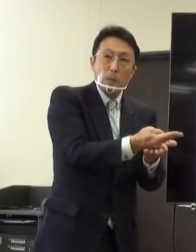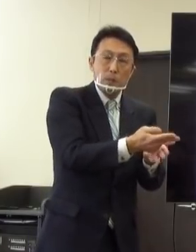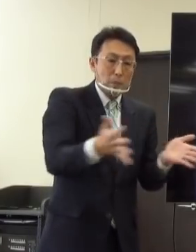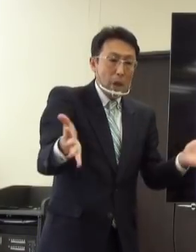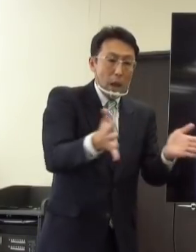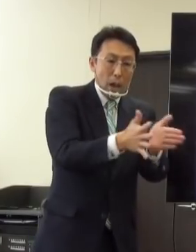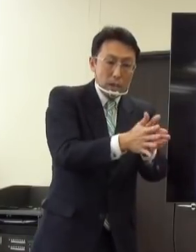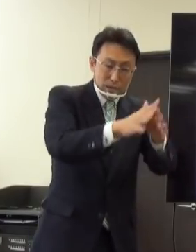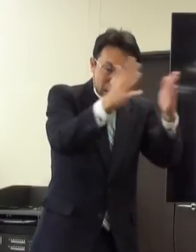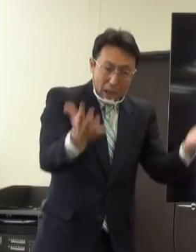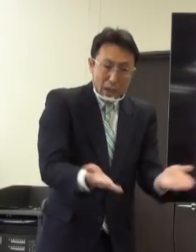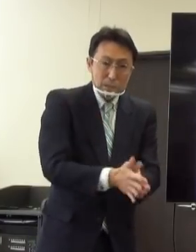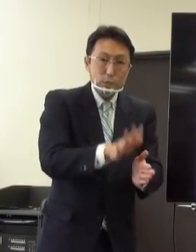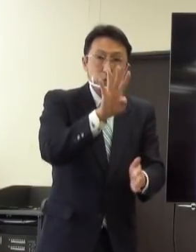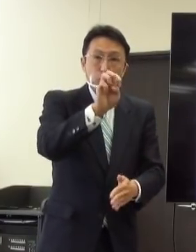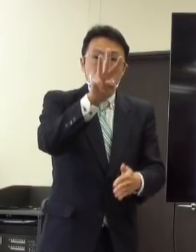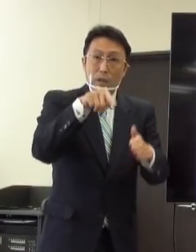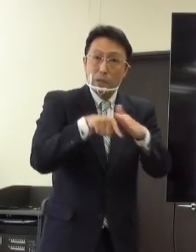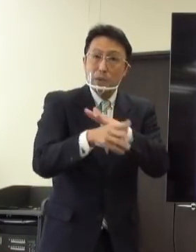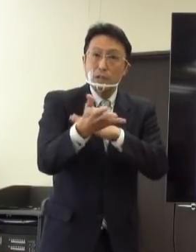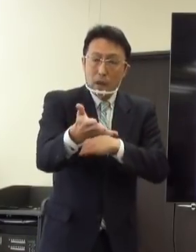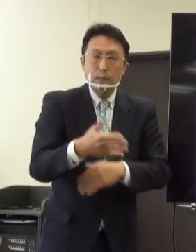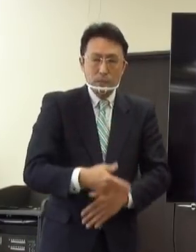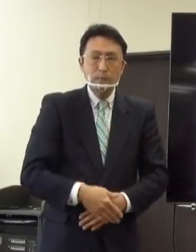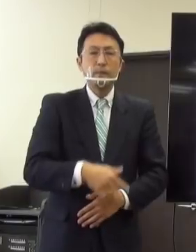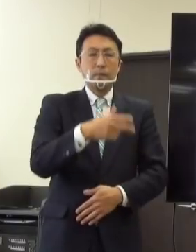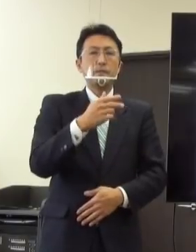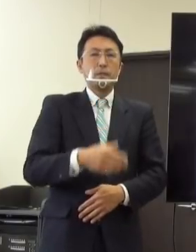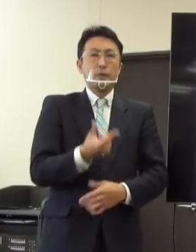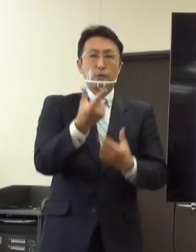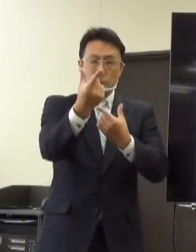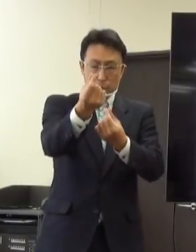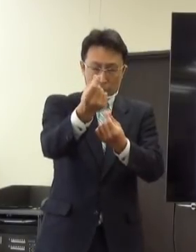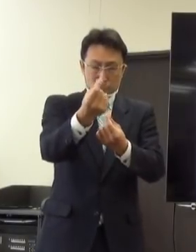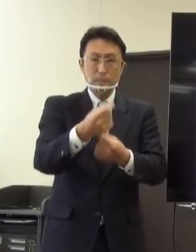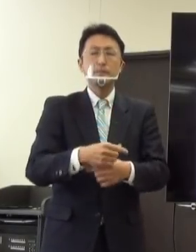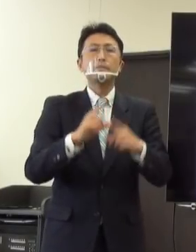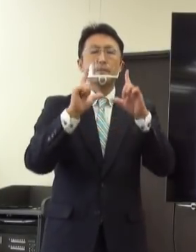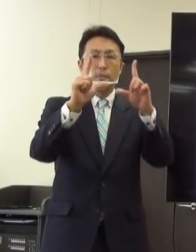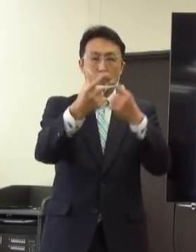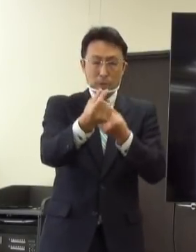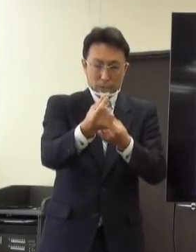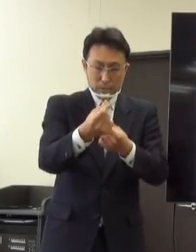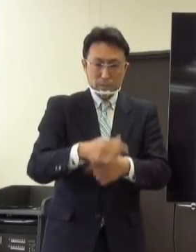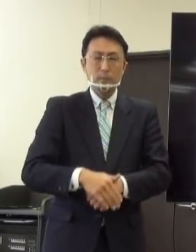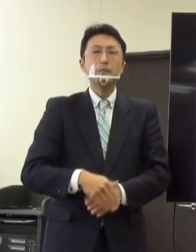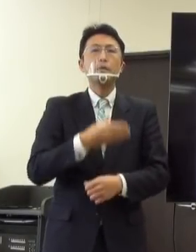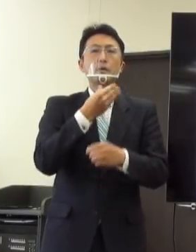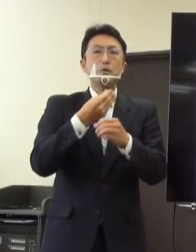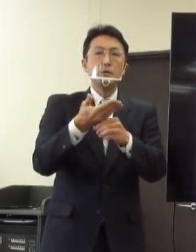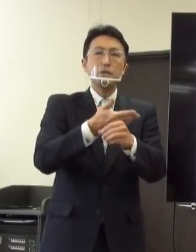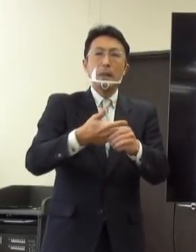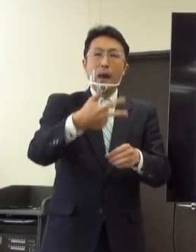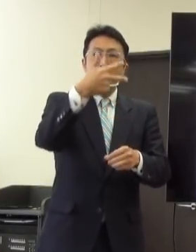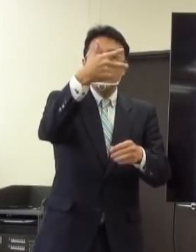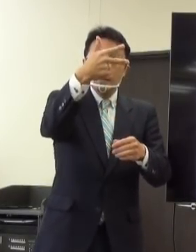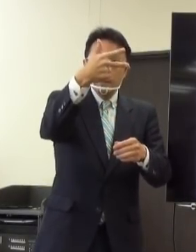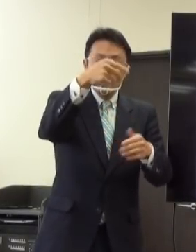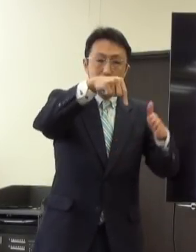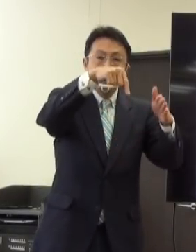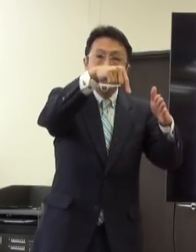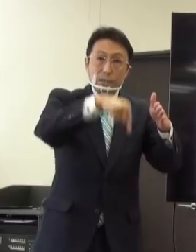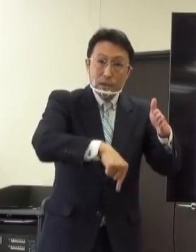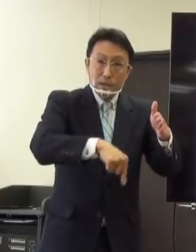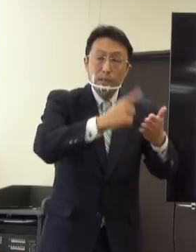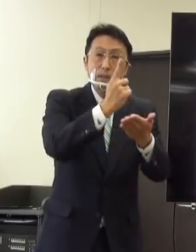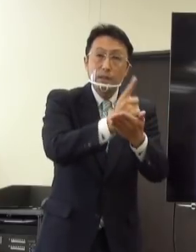おっしゃる通りです。市 内ではもう受